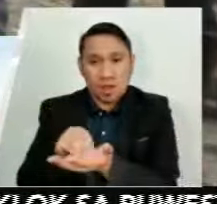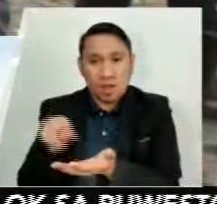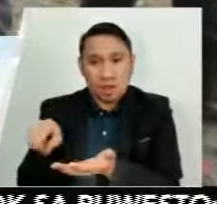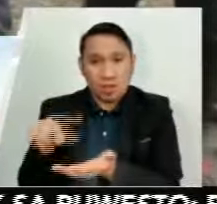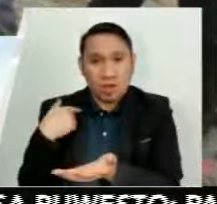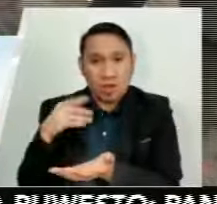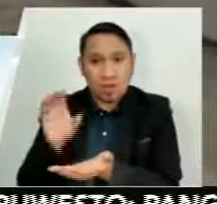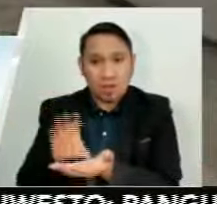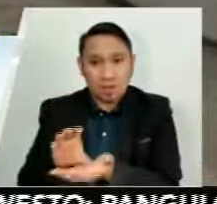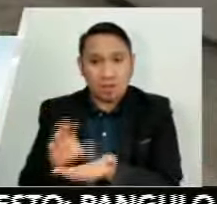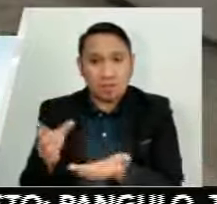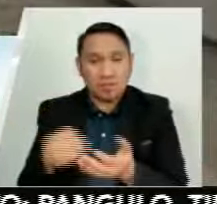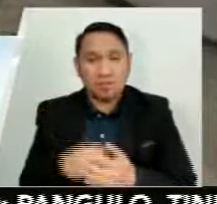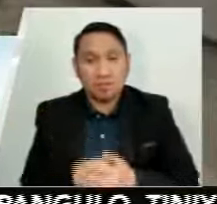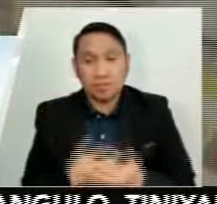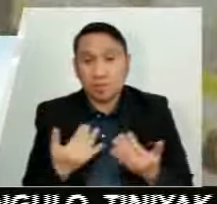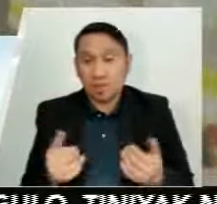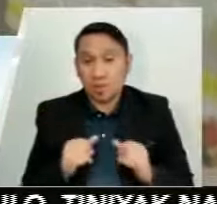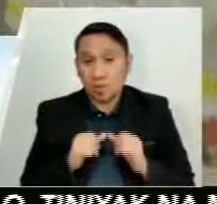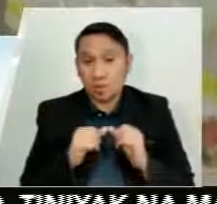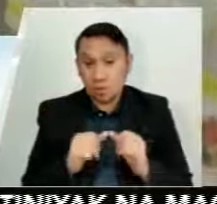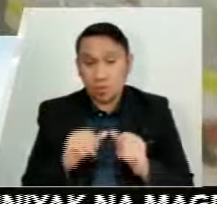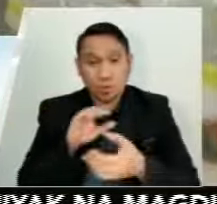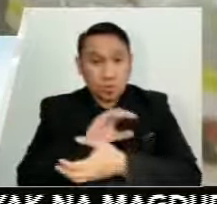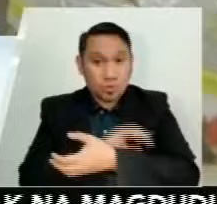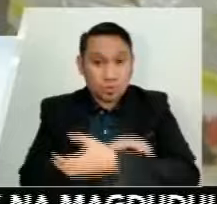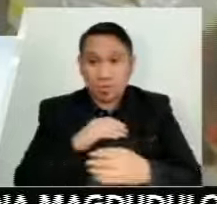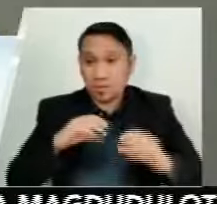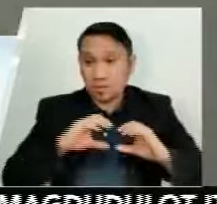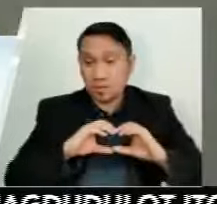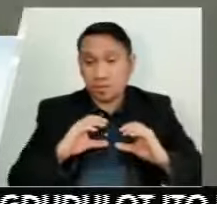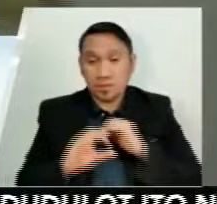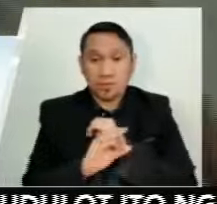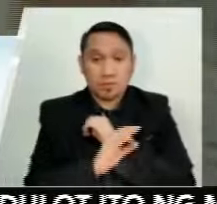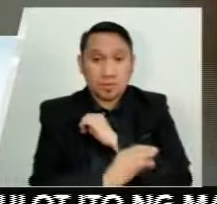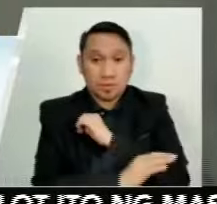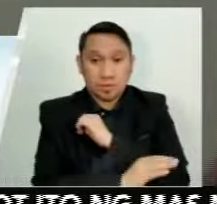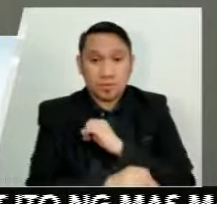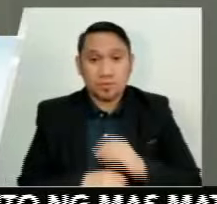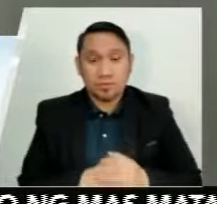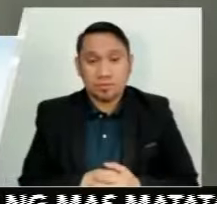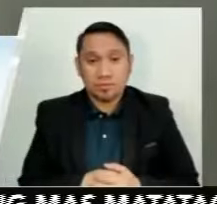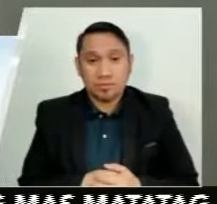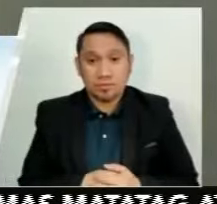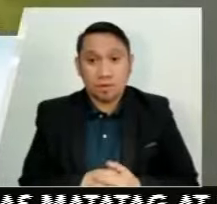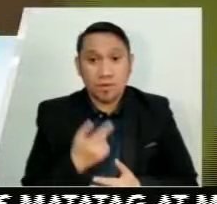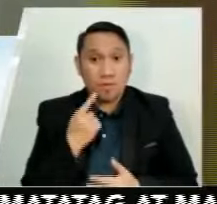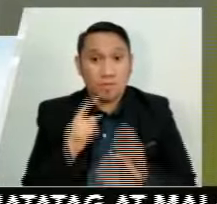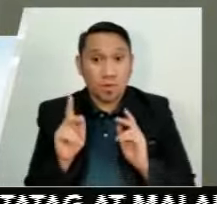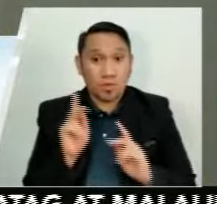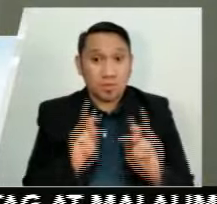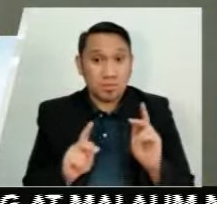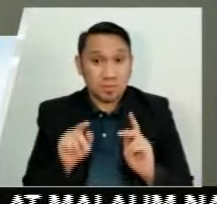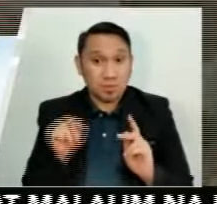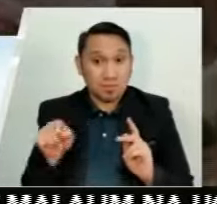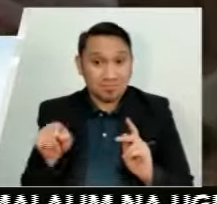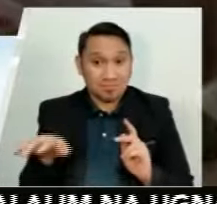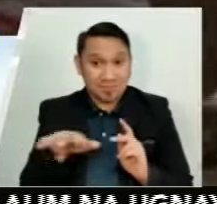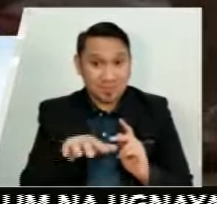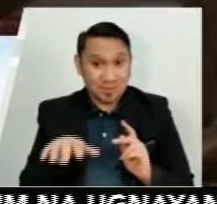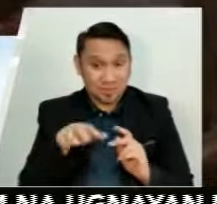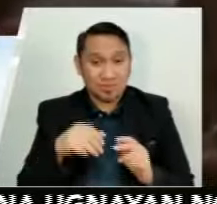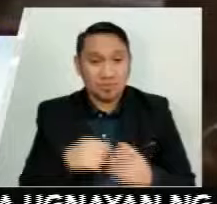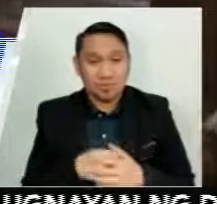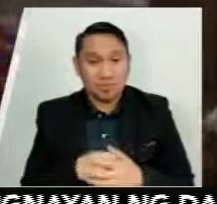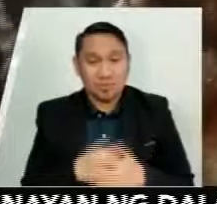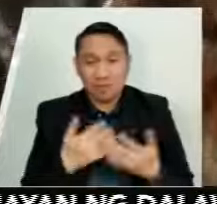sa pagpapatuloy ng Operation Bayanihan ng GMA Kapuso Foundation para sa mga apektado ng pag-aalboroto ng Bulkan Canlaon, nagtungo